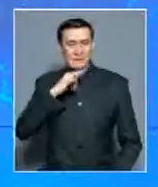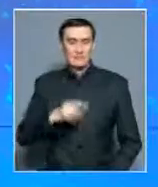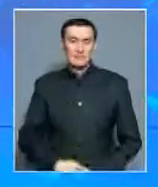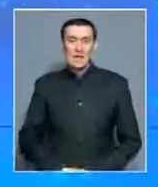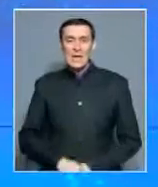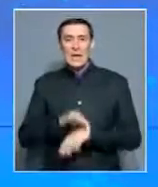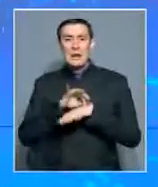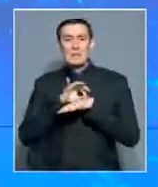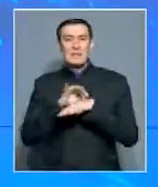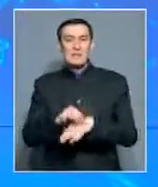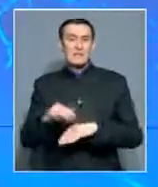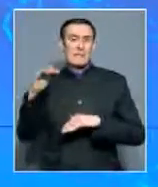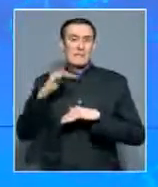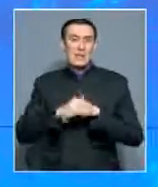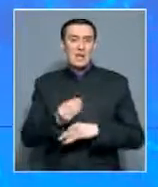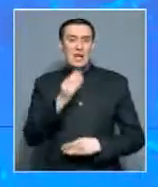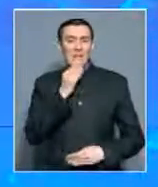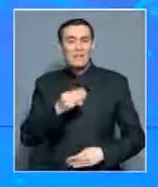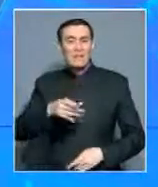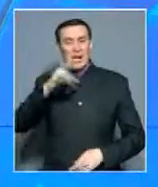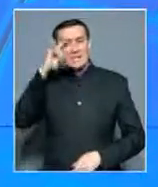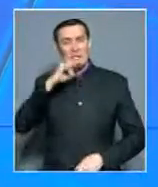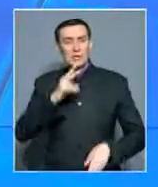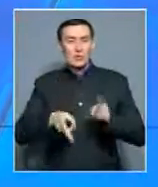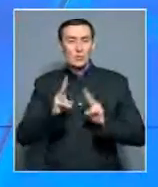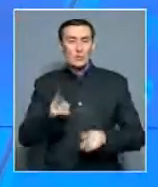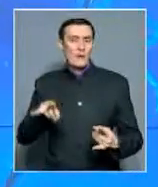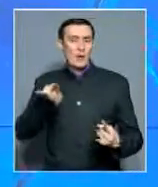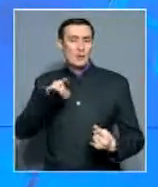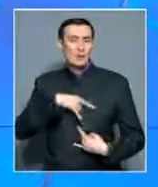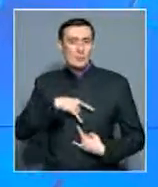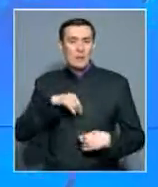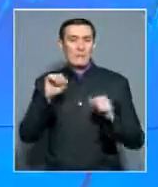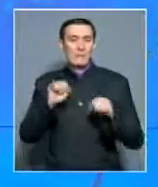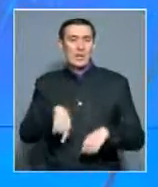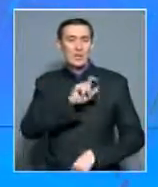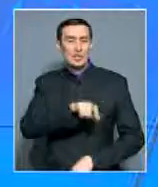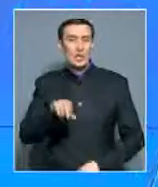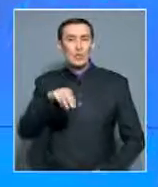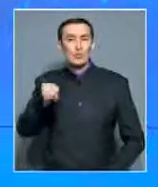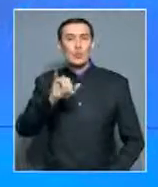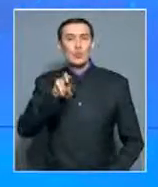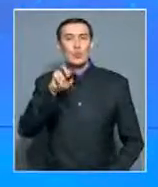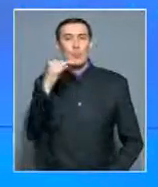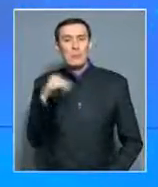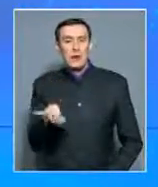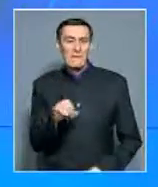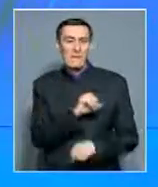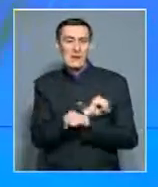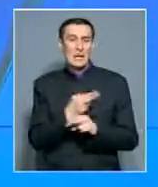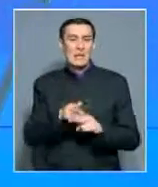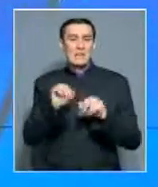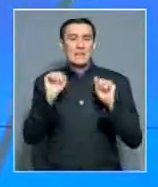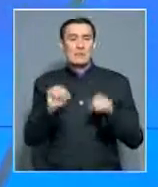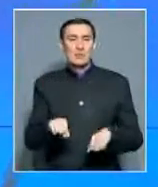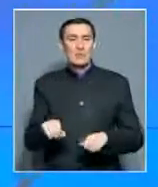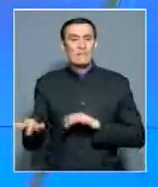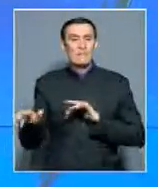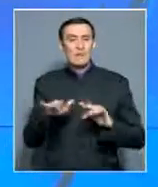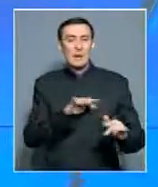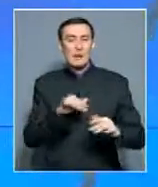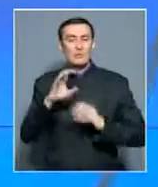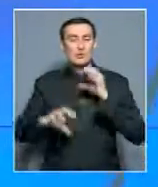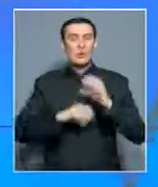провести вечер отведав в казахскую кухню национальных костюмах смогли жителей дубая на прошедших выходных такая возможность появилась в рамках